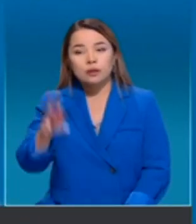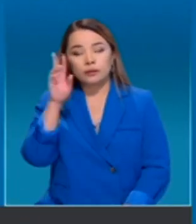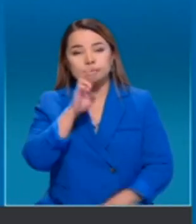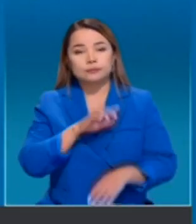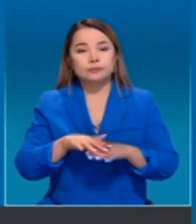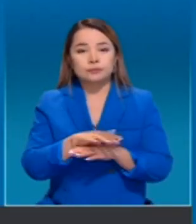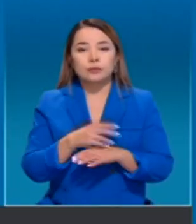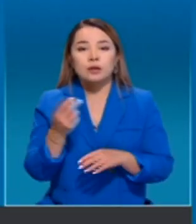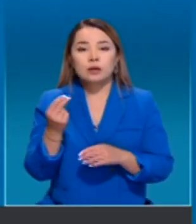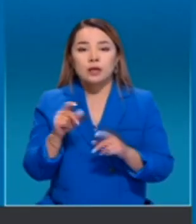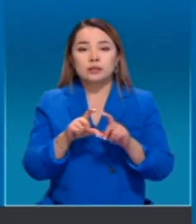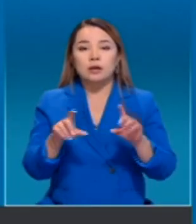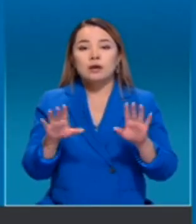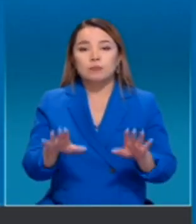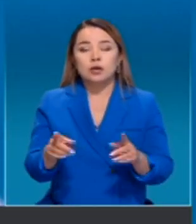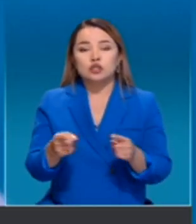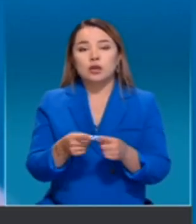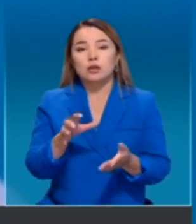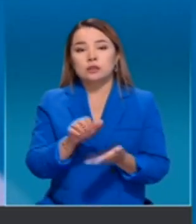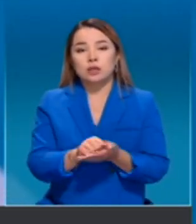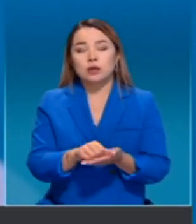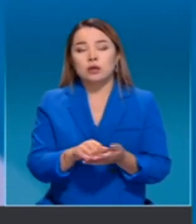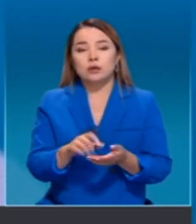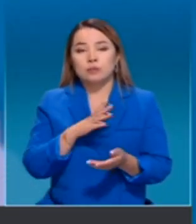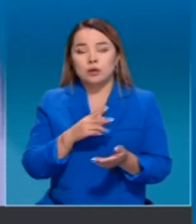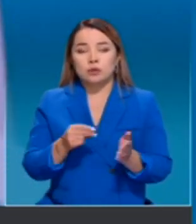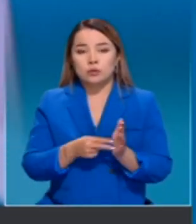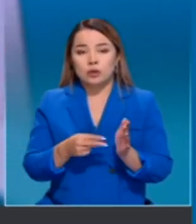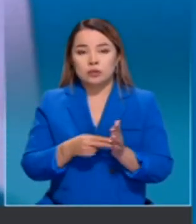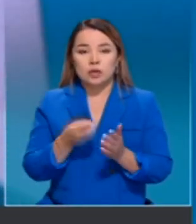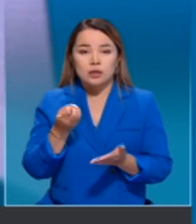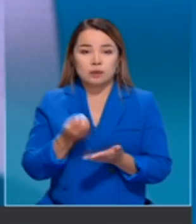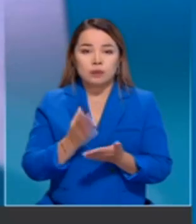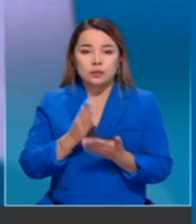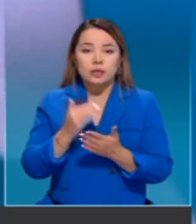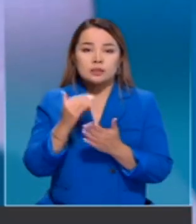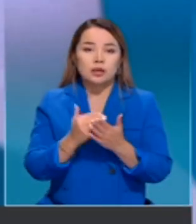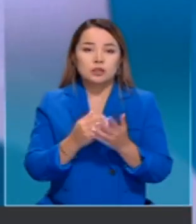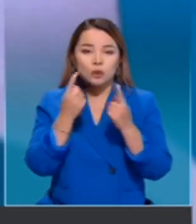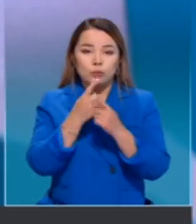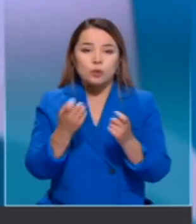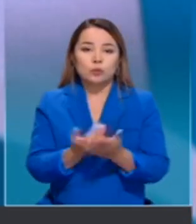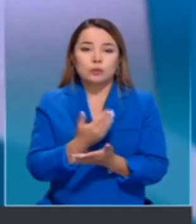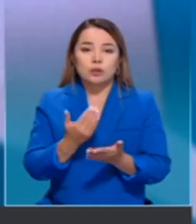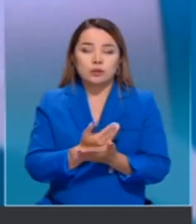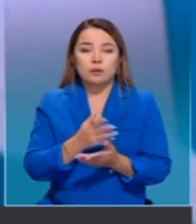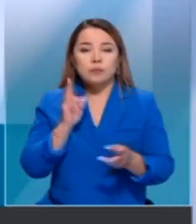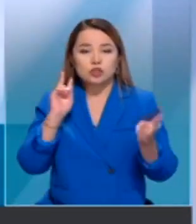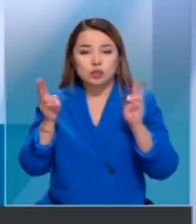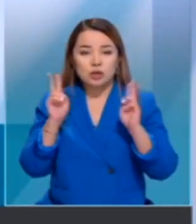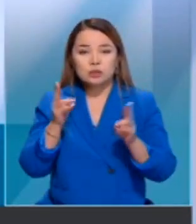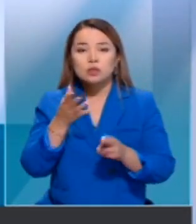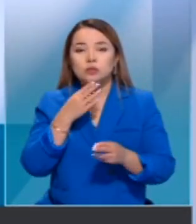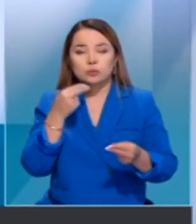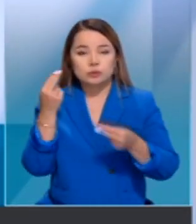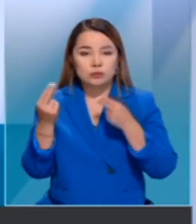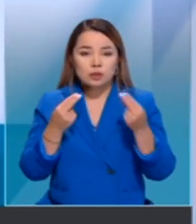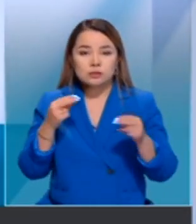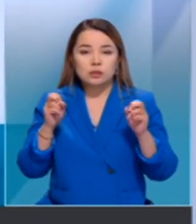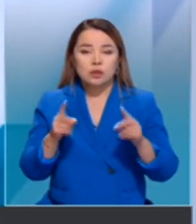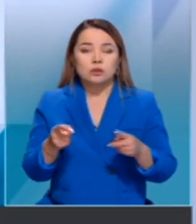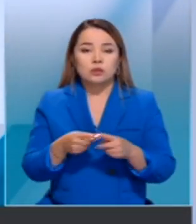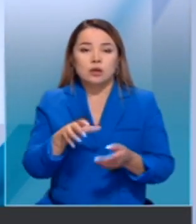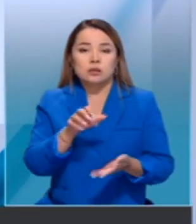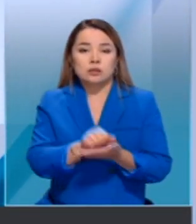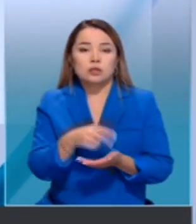Елімізде коммерциялық нысандарды жалдау ақысы қымбаттаған. Ұлттық статистика бюросының мәліметінше, әсіресе шаштараз бен сұлулық салондарын жалдау